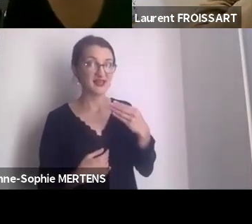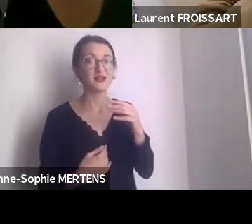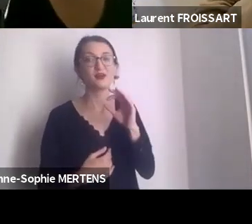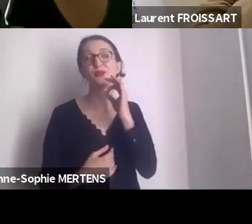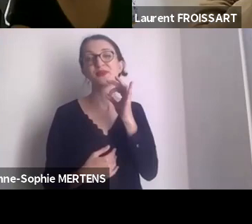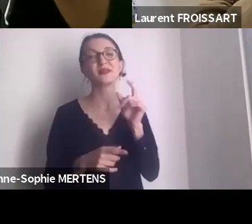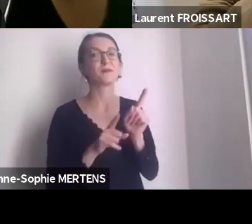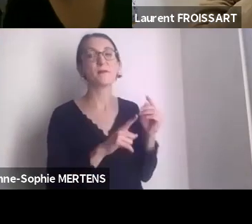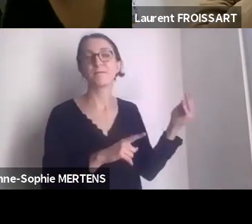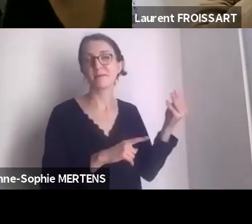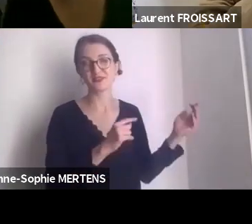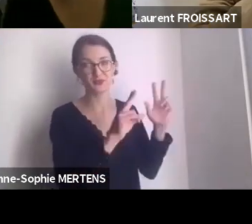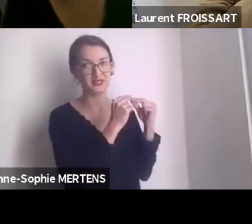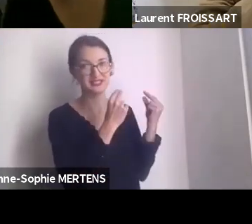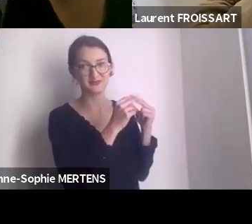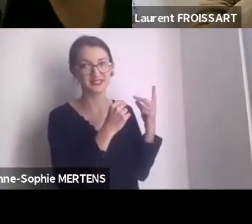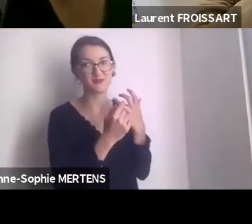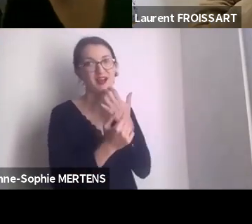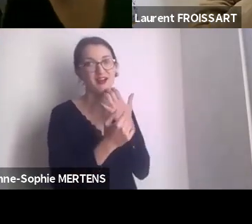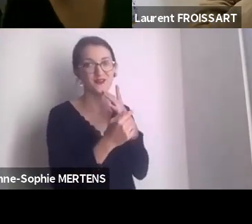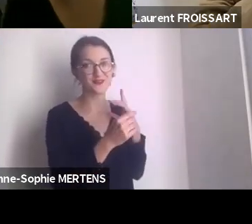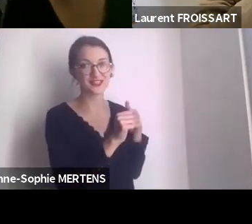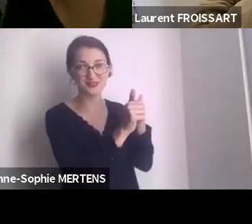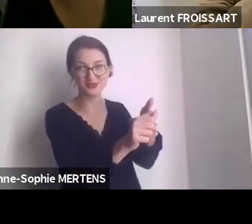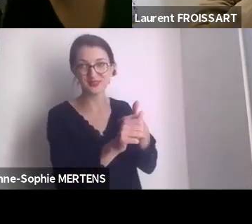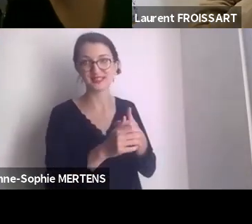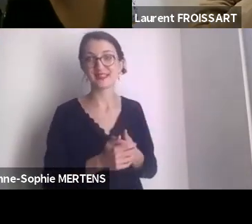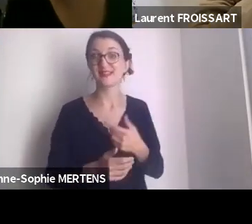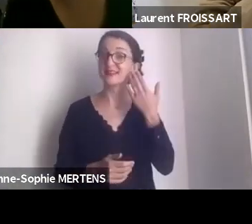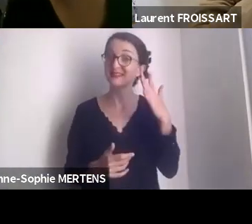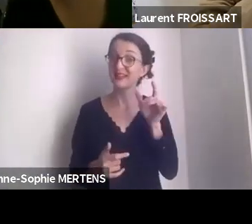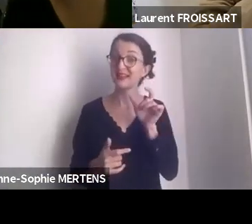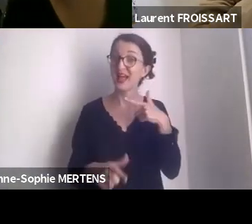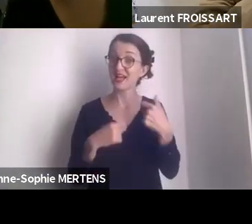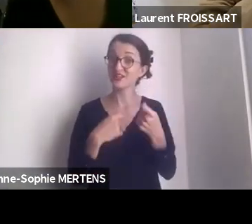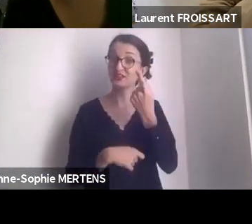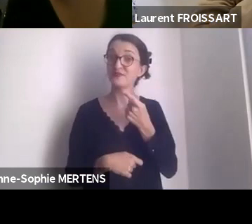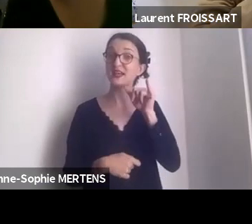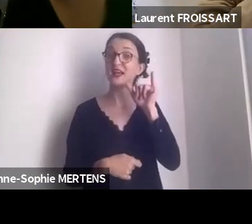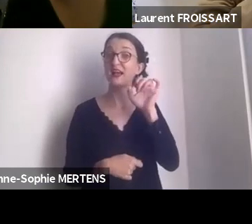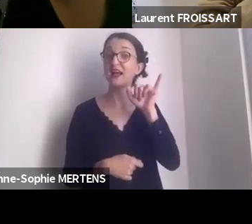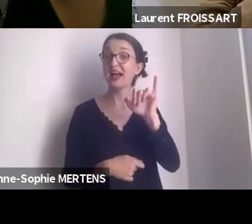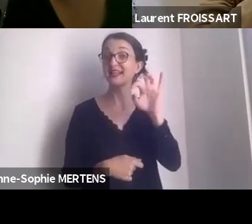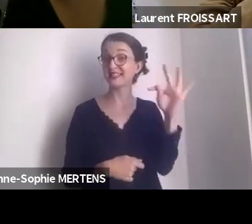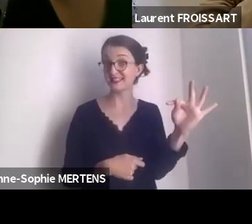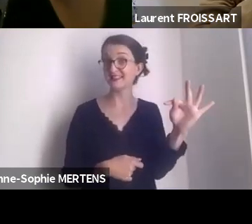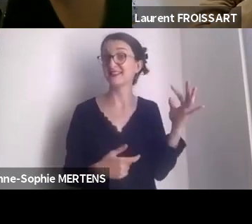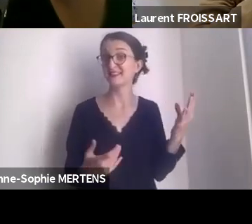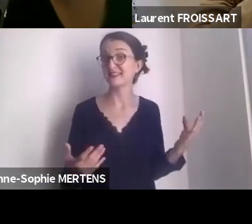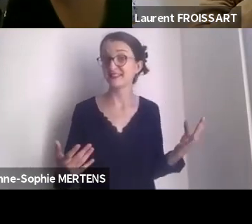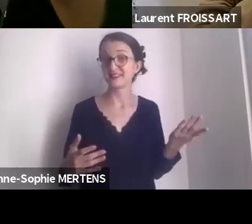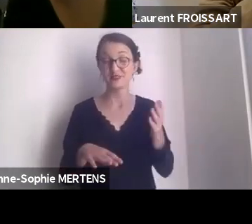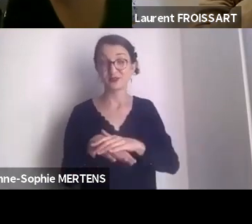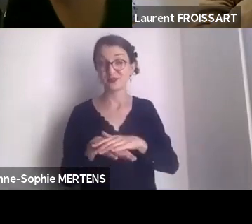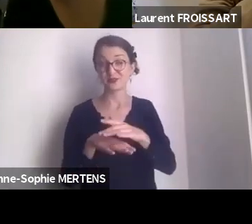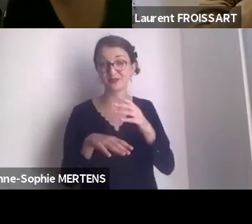qu'aujourd'hui, certes, l'agile est partie du milieu de l'IT, mais aujourd'hui, c'est tous les services des entreprises qui se transforment en agile, que